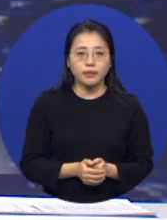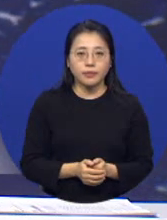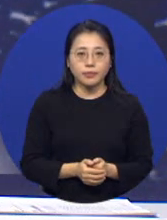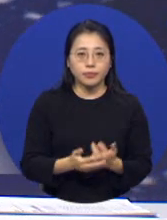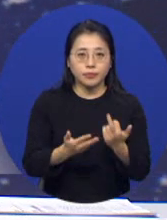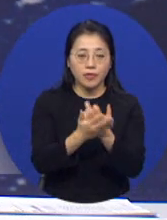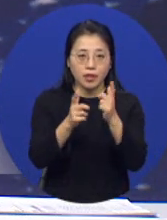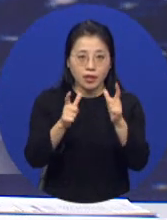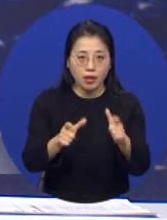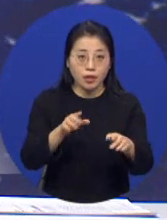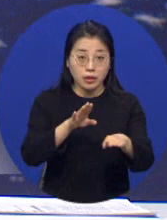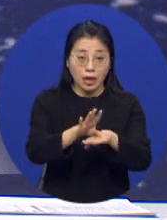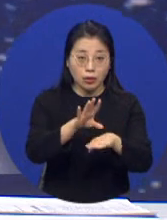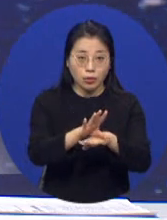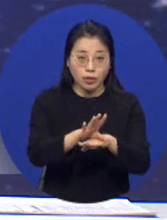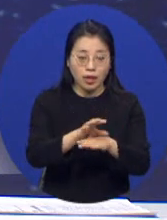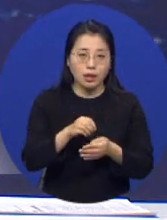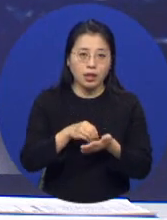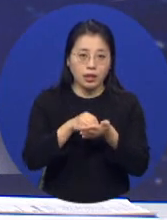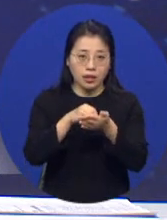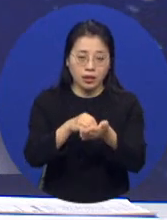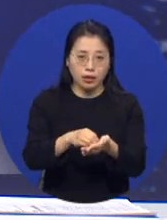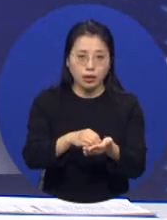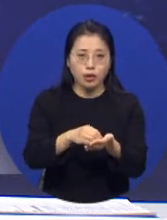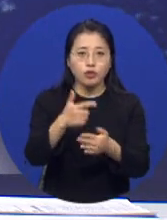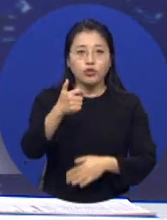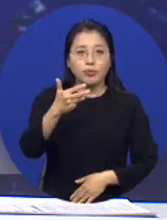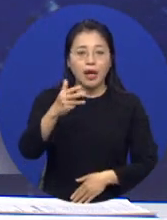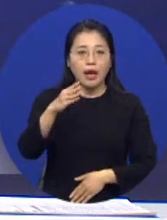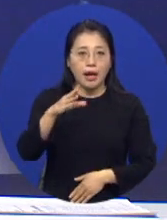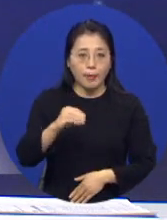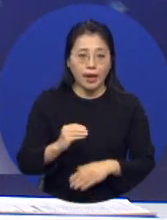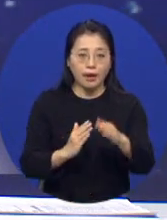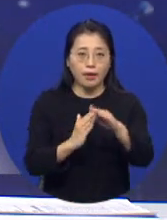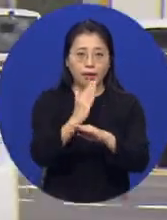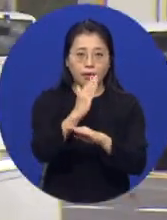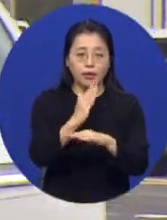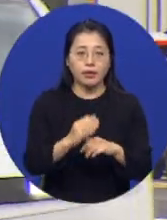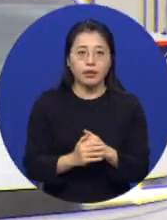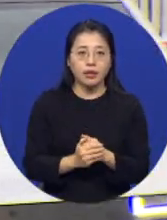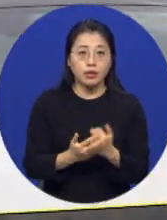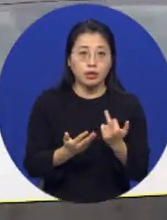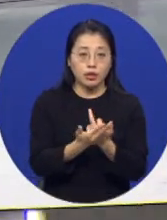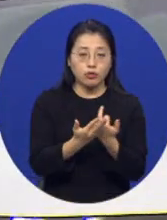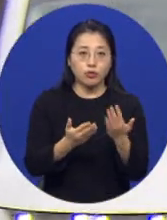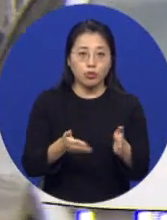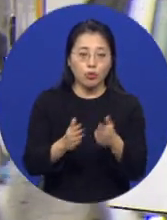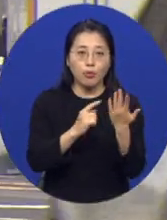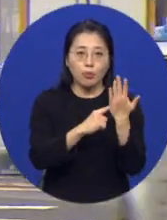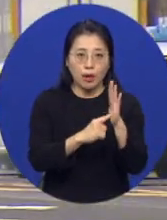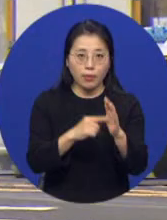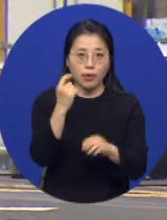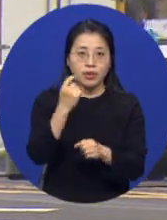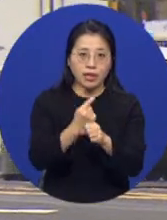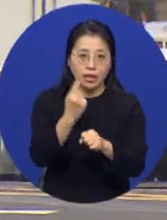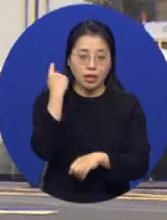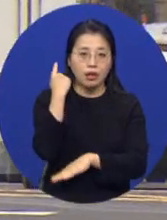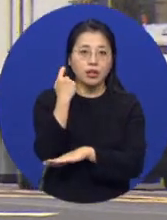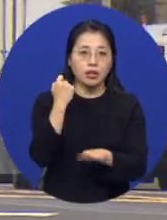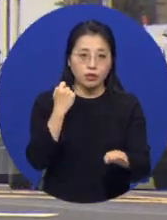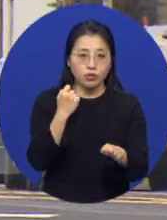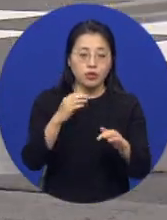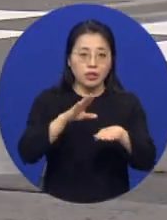제주지역 자동차 등록대수가 68만 대를 넘었습니다 제주도에 따르면 지난해 말 기준 제주역